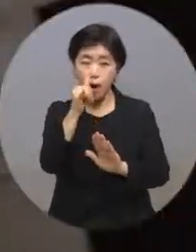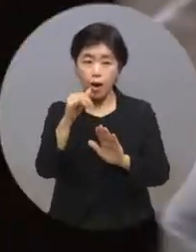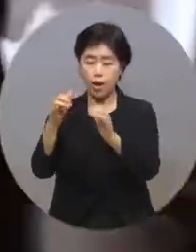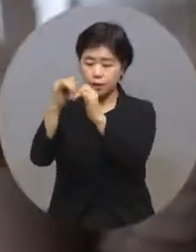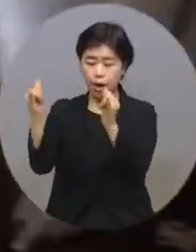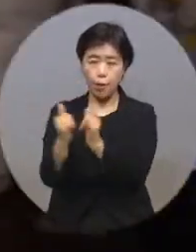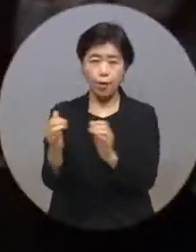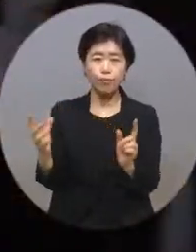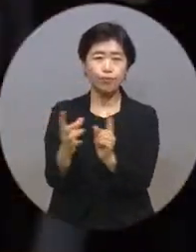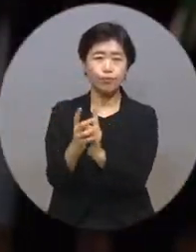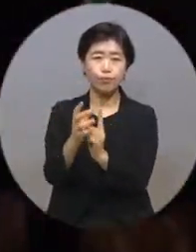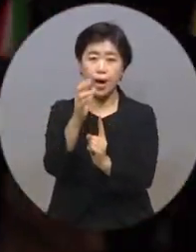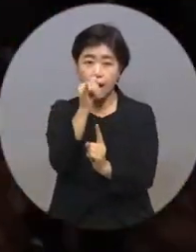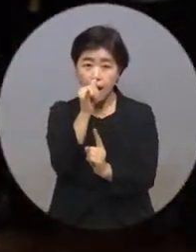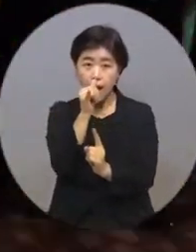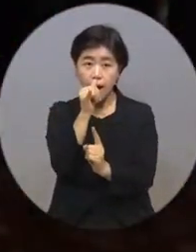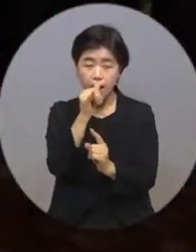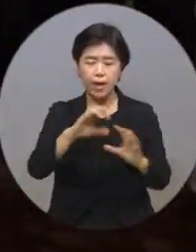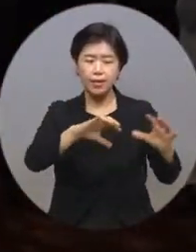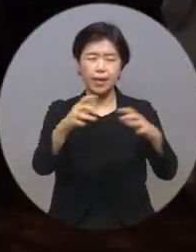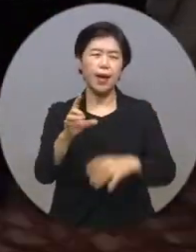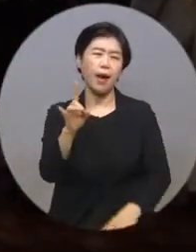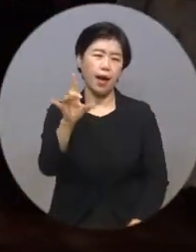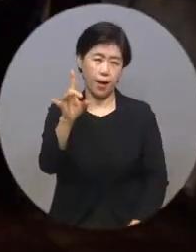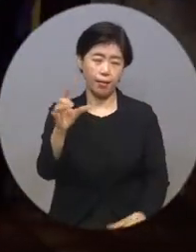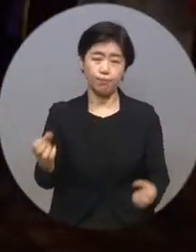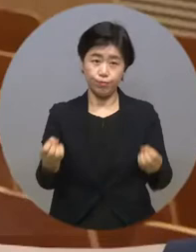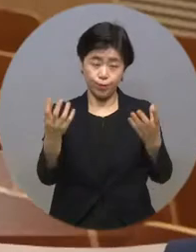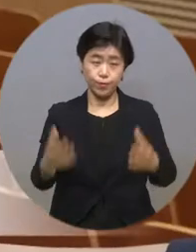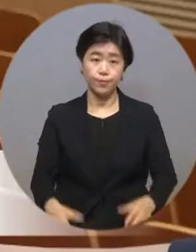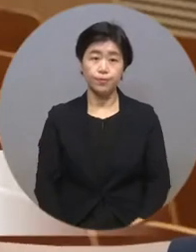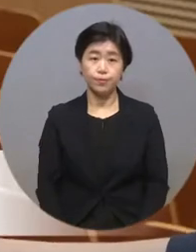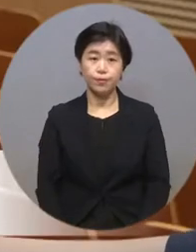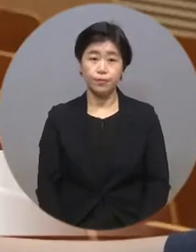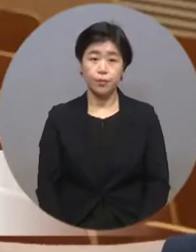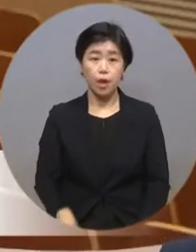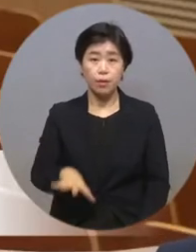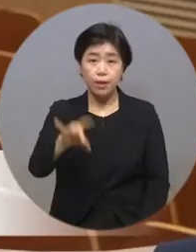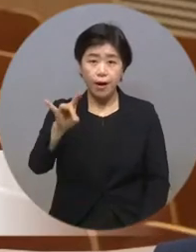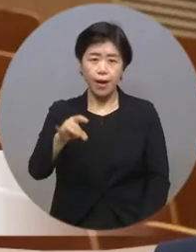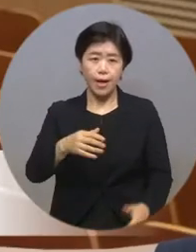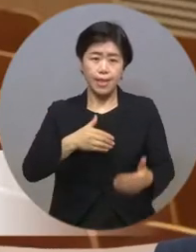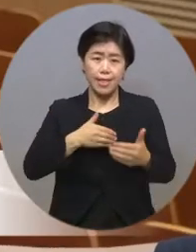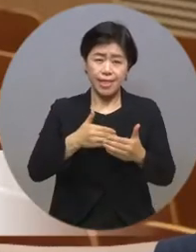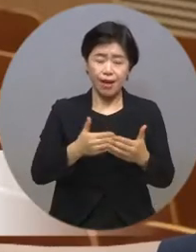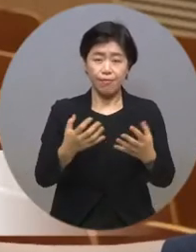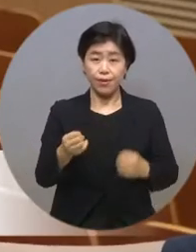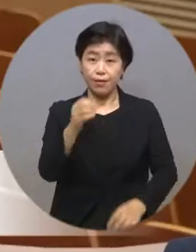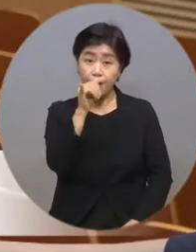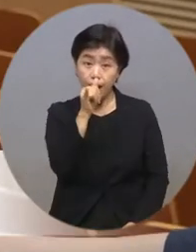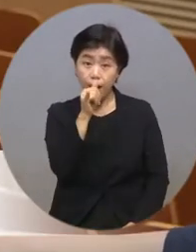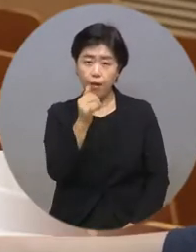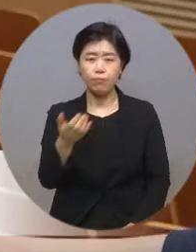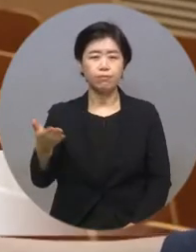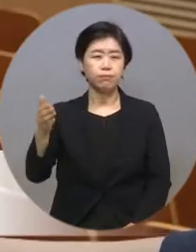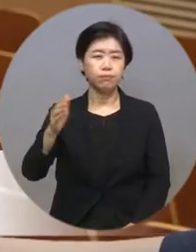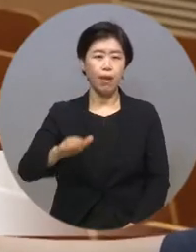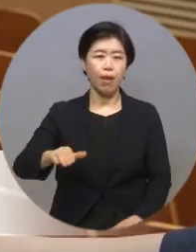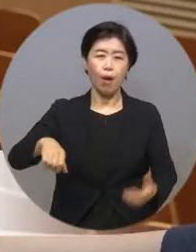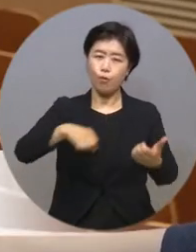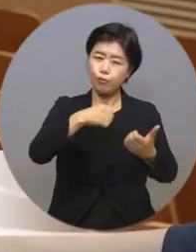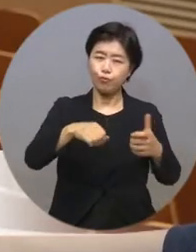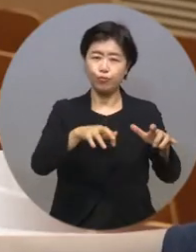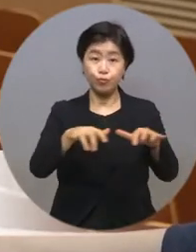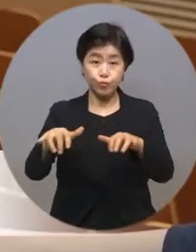두고 있는 전 세계 유일의 발달 장애인 문화예술 축제입니다. 처음에는 온라인 긴장을 좀 많이 해서